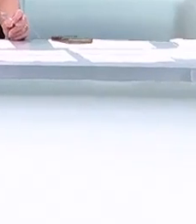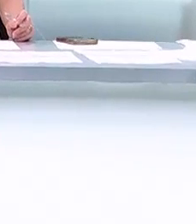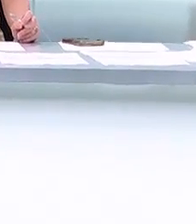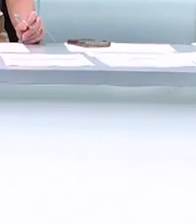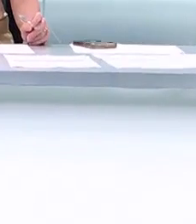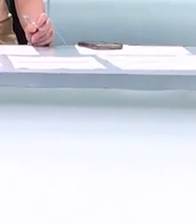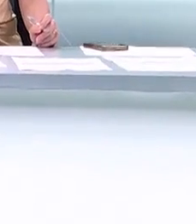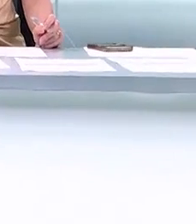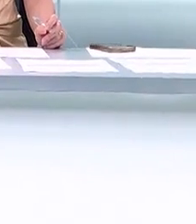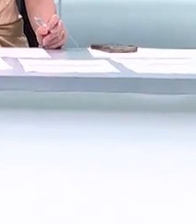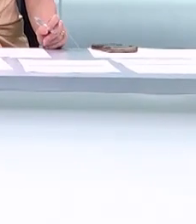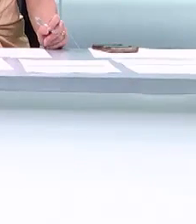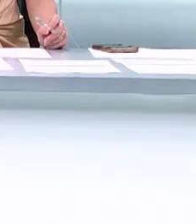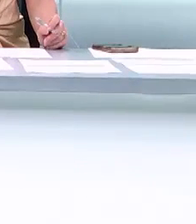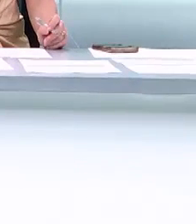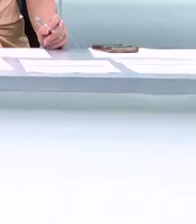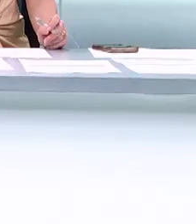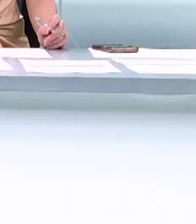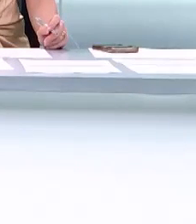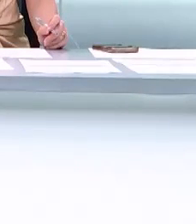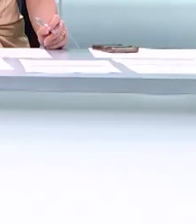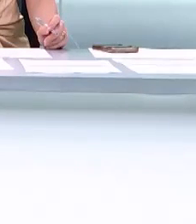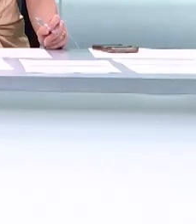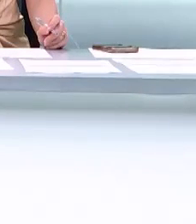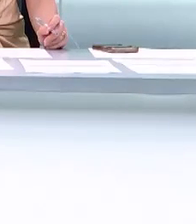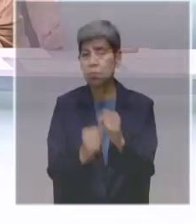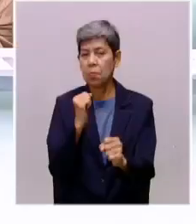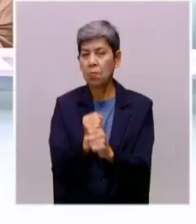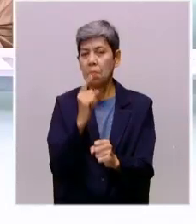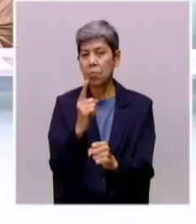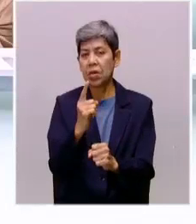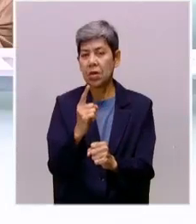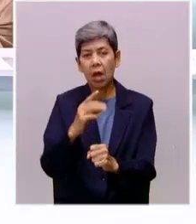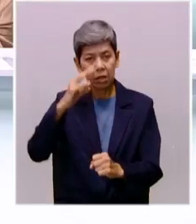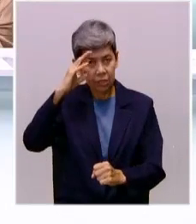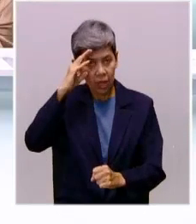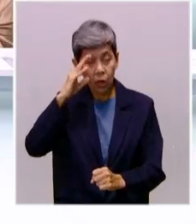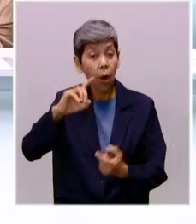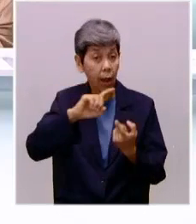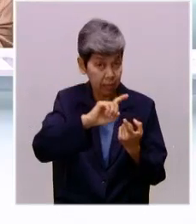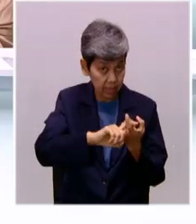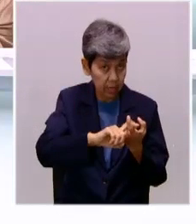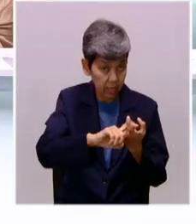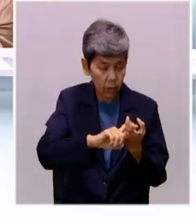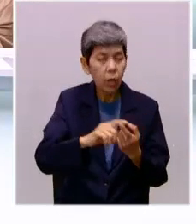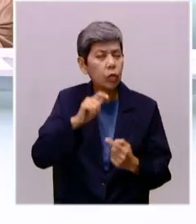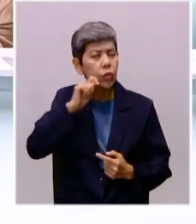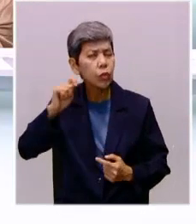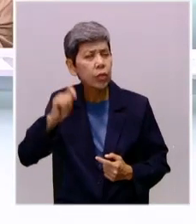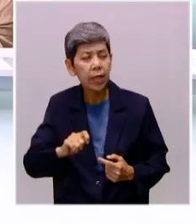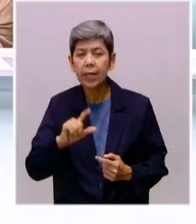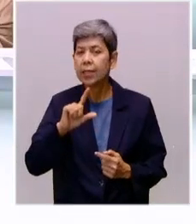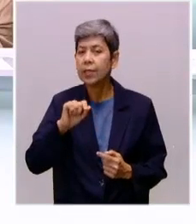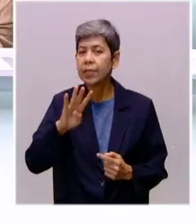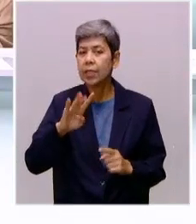นับจากวันนี้ไปอีก 2วันนะคะก็จะครบรอบ 1ปีปฏิบัติการทางทหารของรัสเซียในยูเครนในวันที่